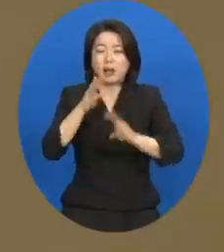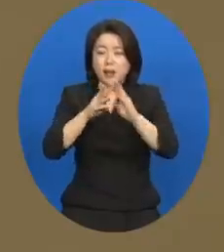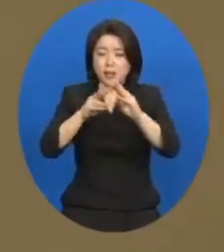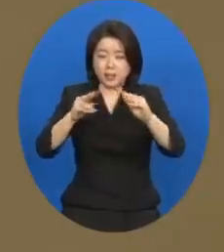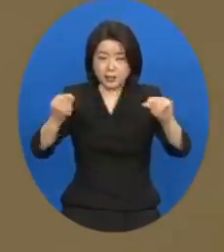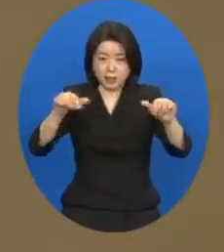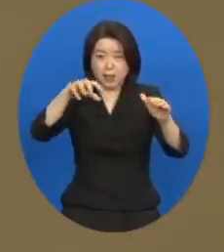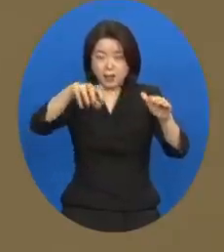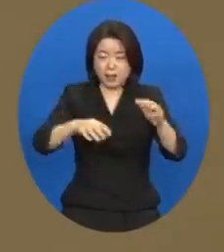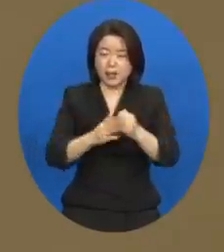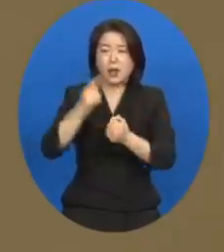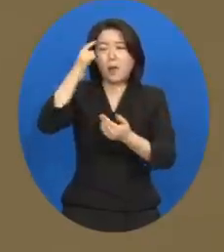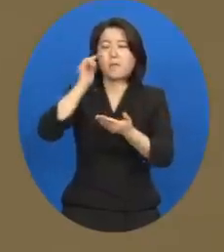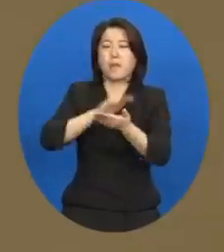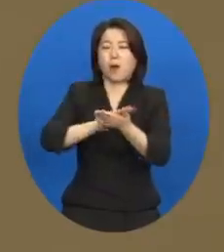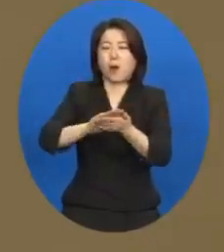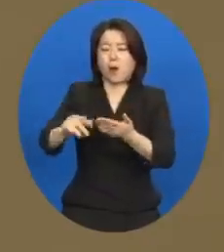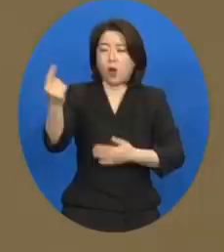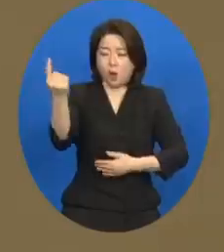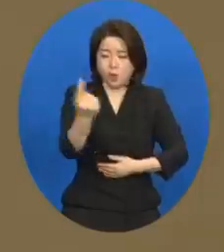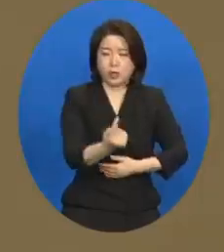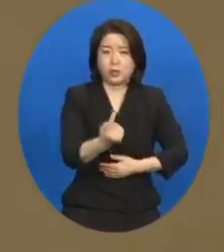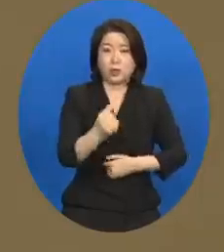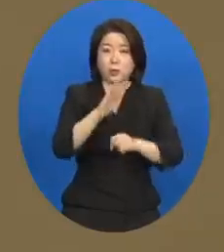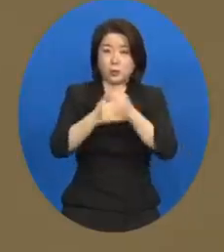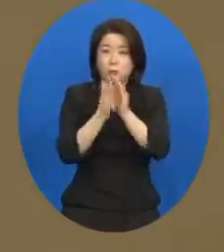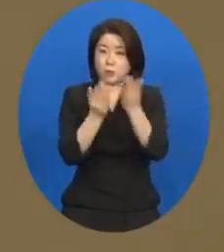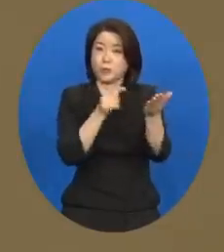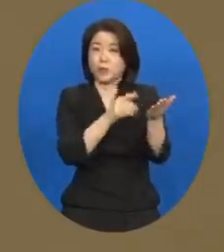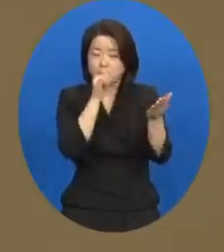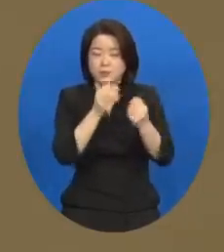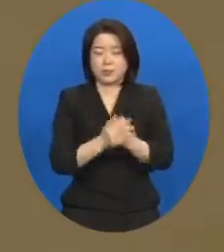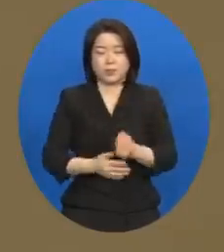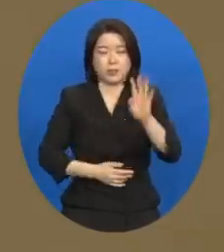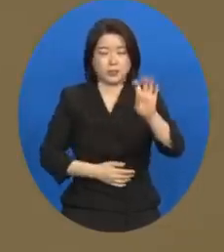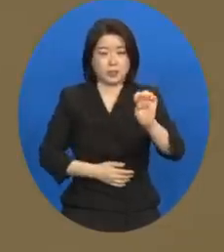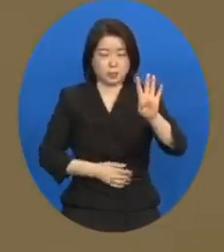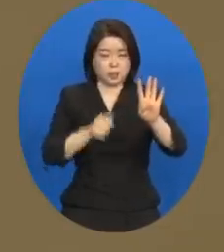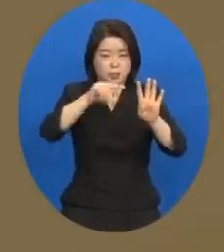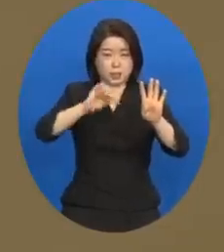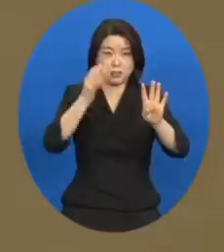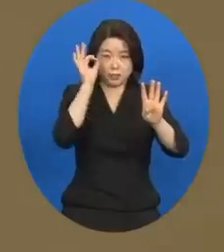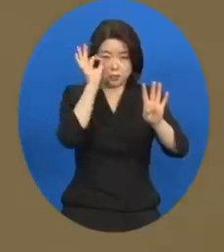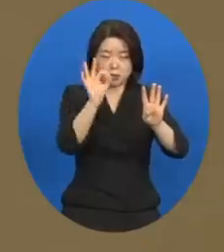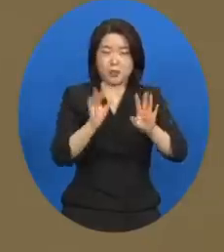평안이 임했다고 성경은 말합니다. 44절 말씀을 보겠습니다.